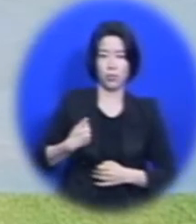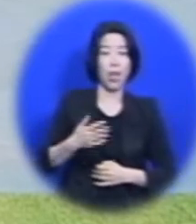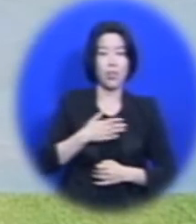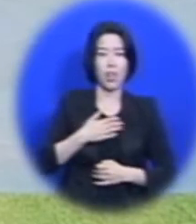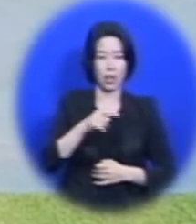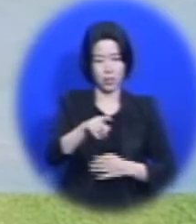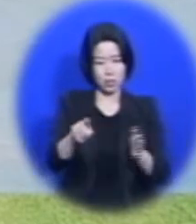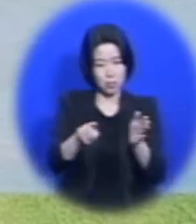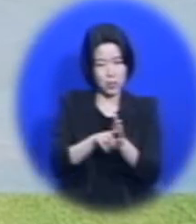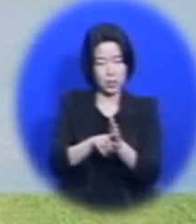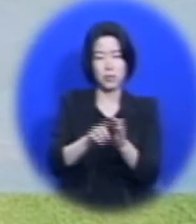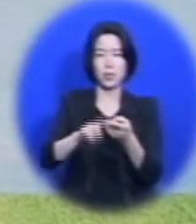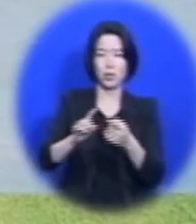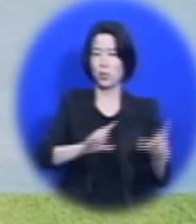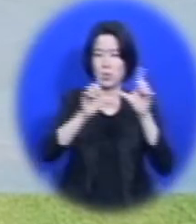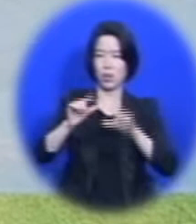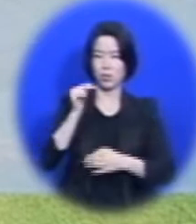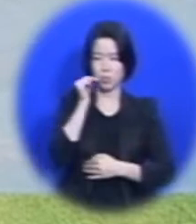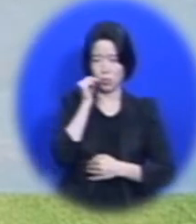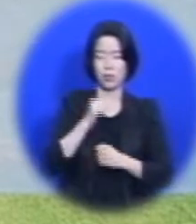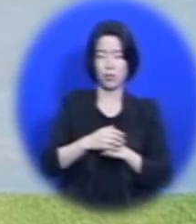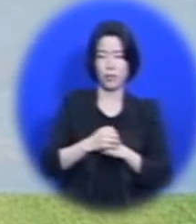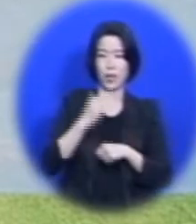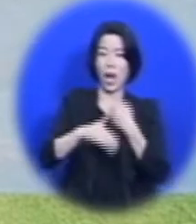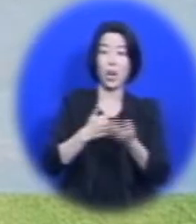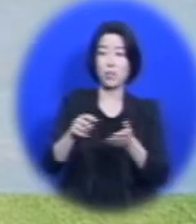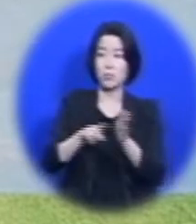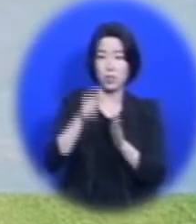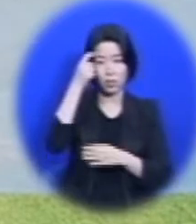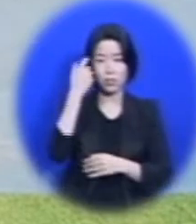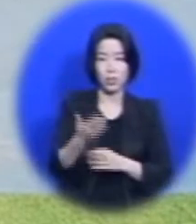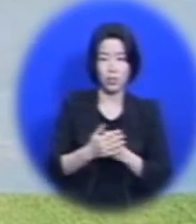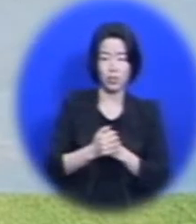내가 믿음대로 살지 못한단 말입니다. 하나님을 믿는 겁니까?